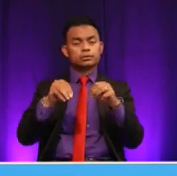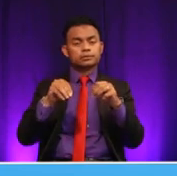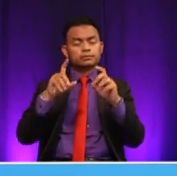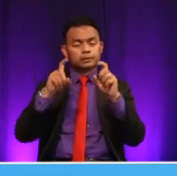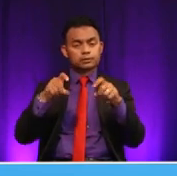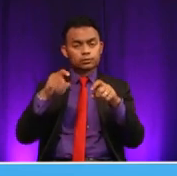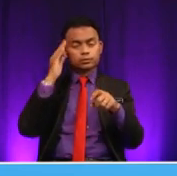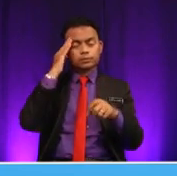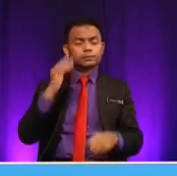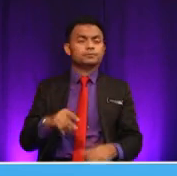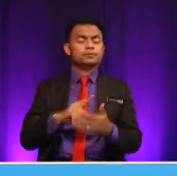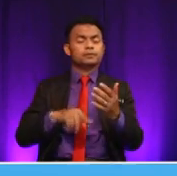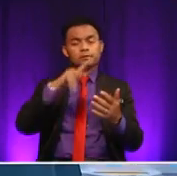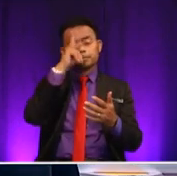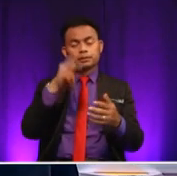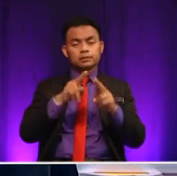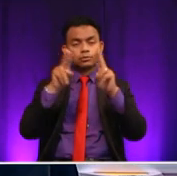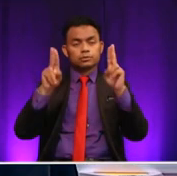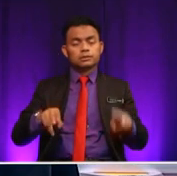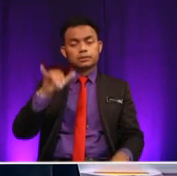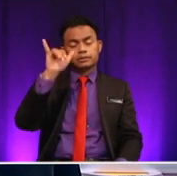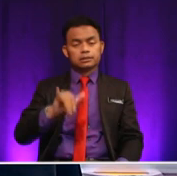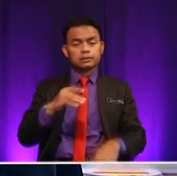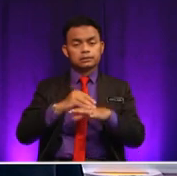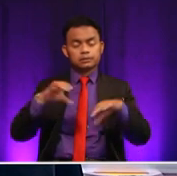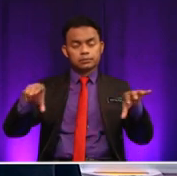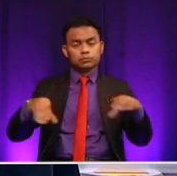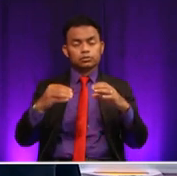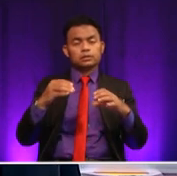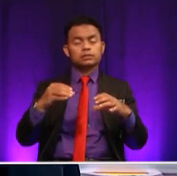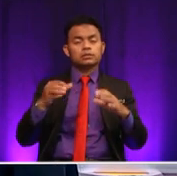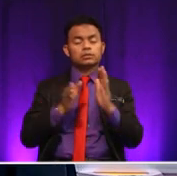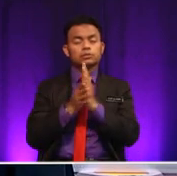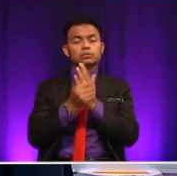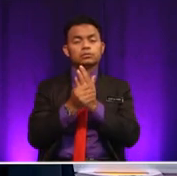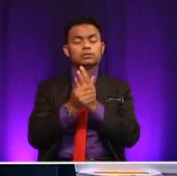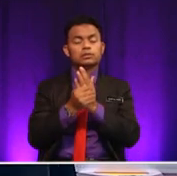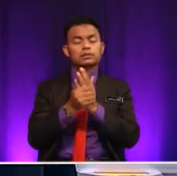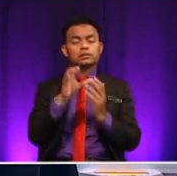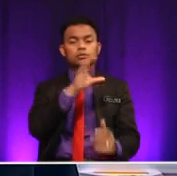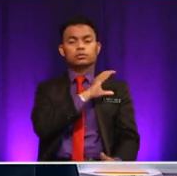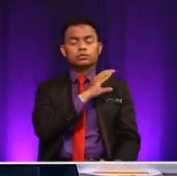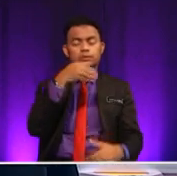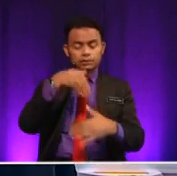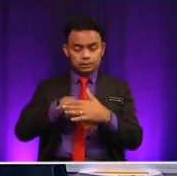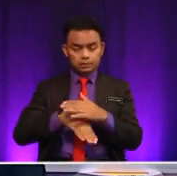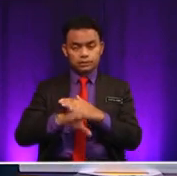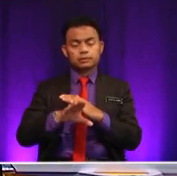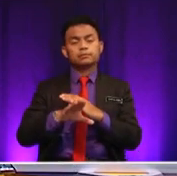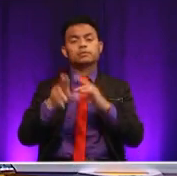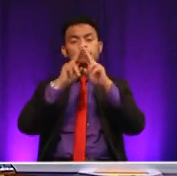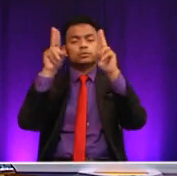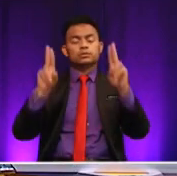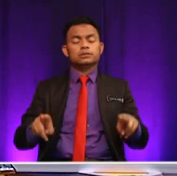ujian yang dilakukan oleh juwati ataupun dalam Sutan tersebut apa ujian-ujian yang terlibat saja kita tahu juga contohnya